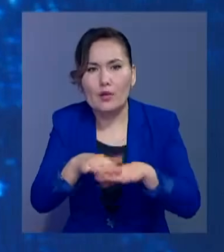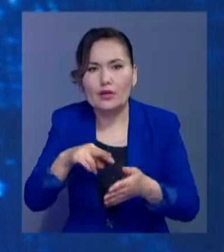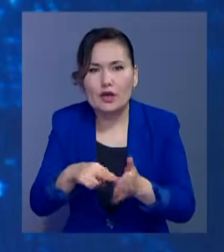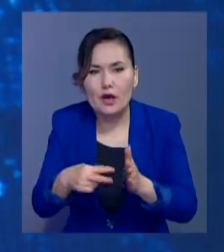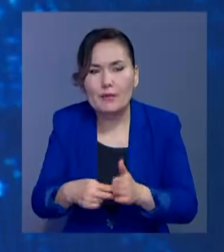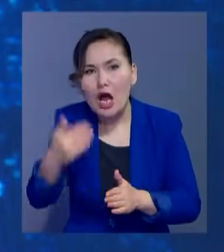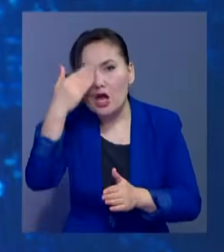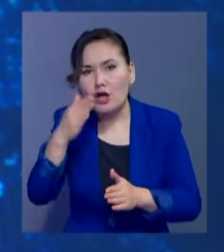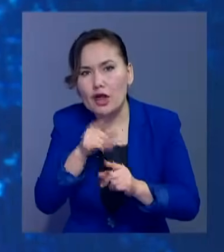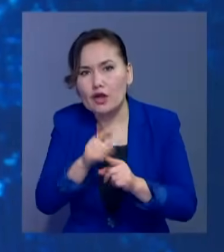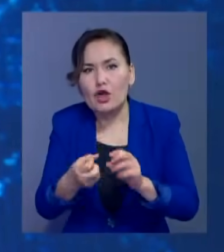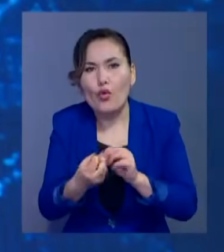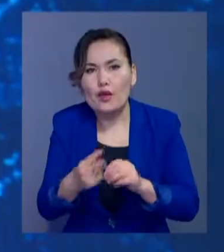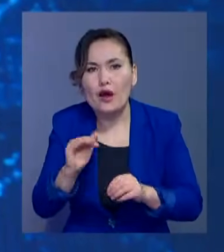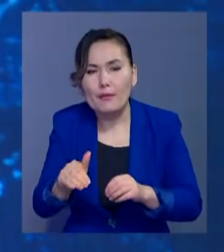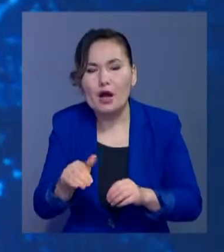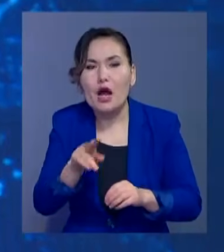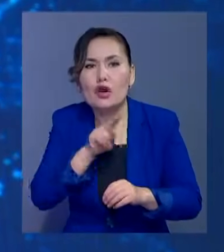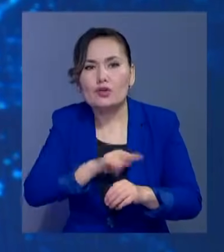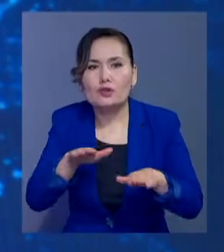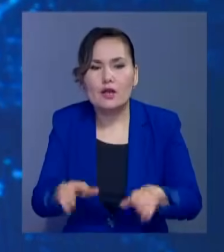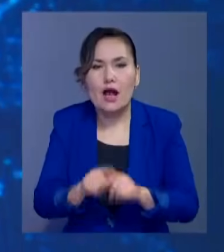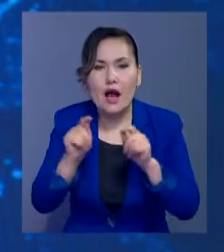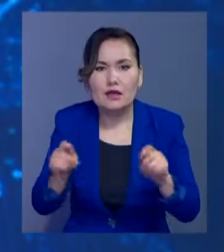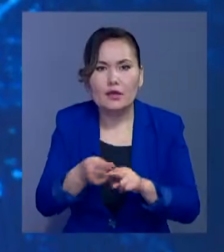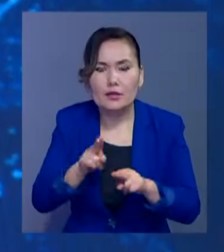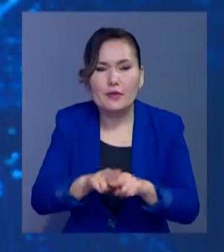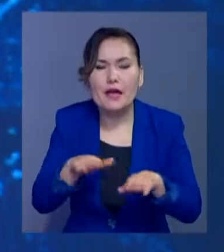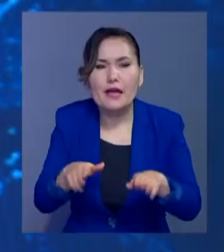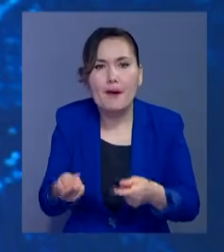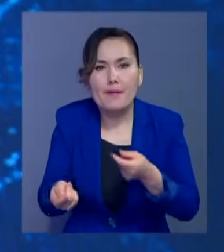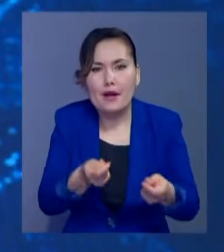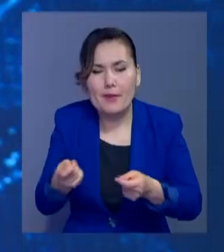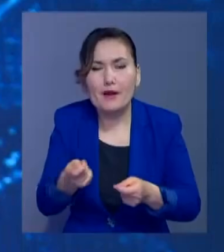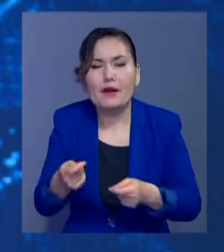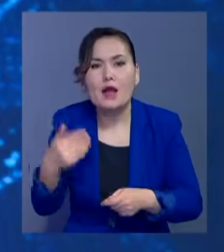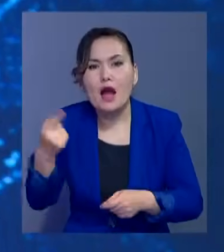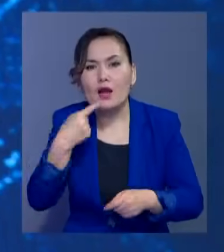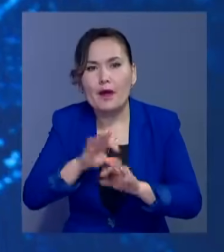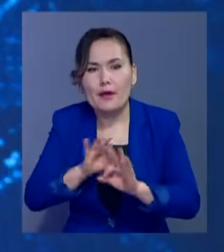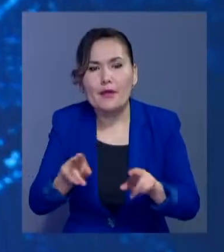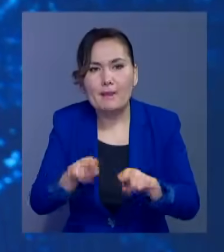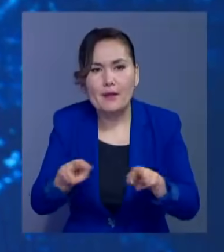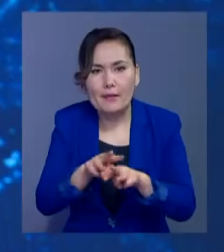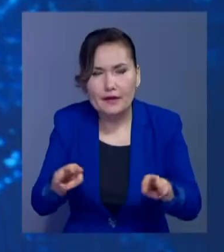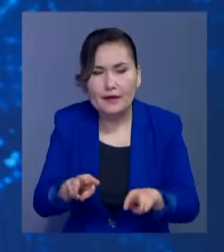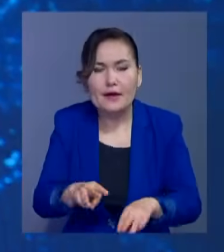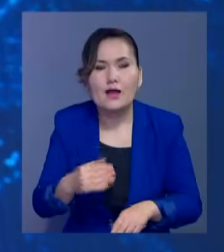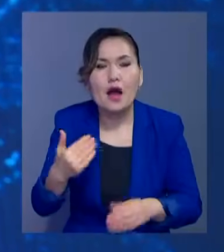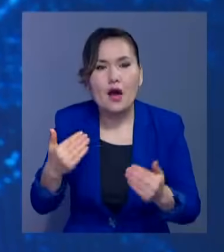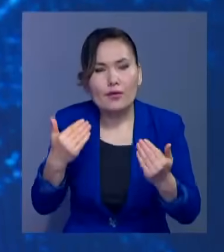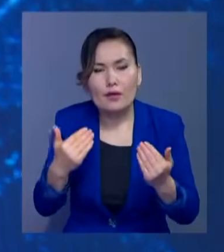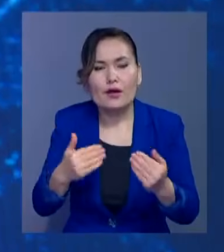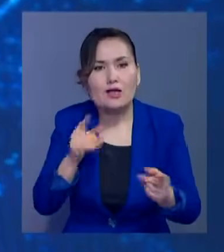науқан кезінде 12 мыңға жуық жаңа жұмыс орны ашылады. Бұл туралы жергілікті билік өкілдері премьер-министрдің орынбасары Роман Склярмен